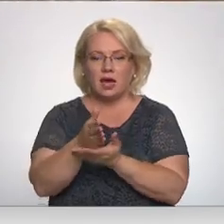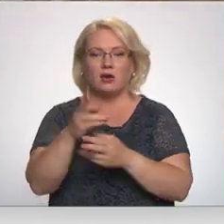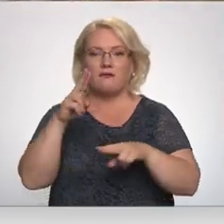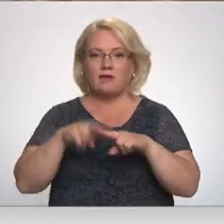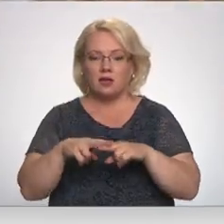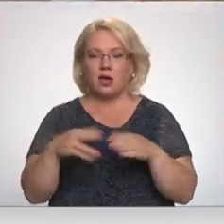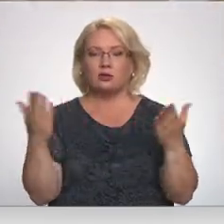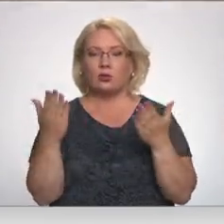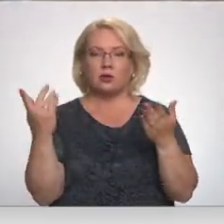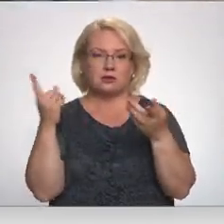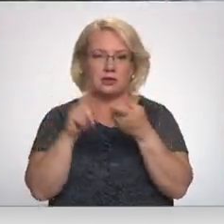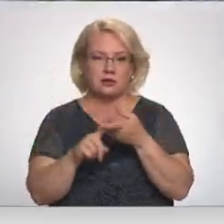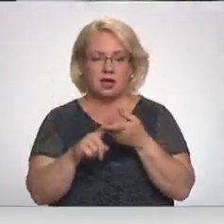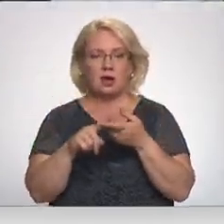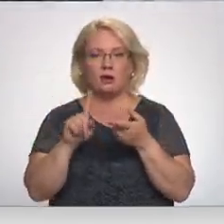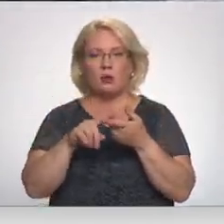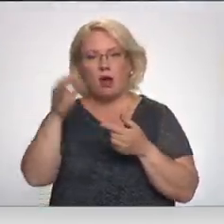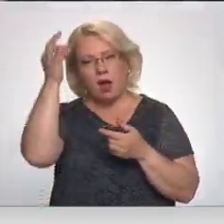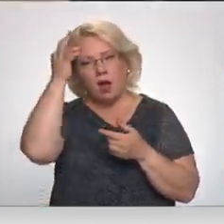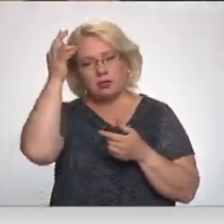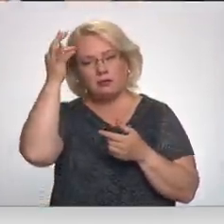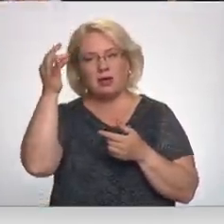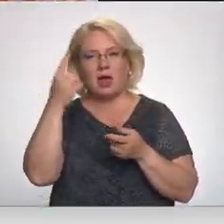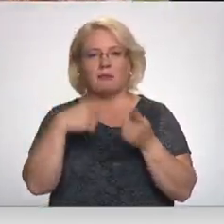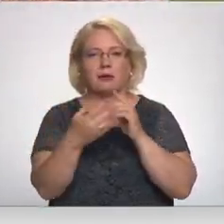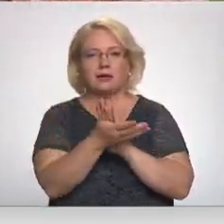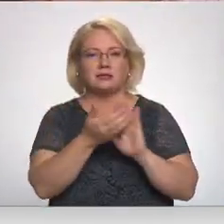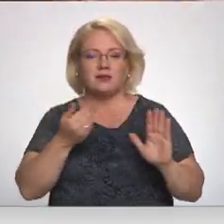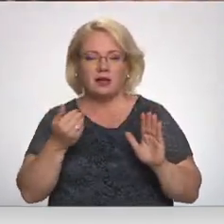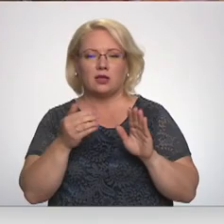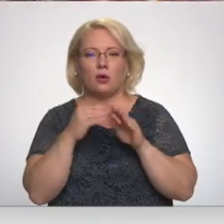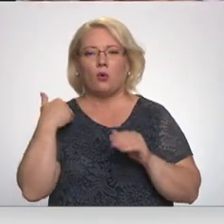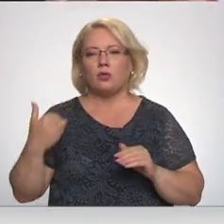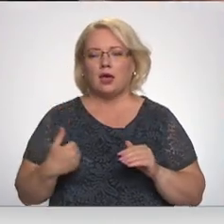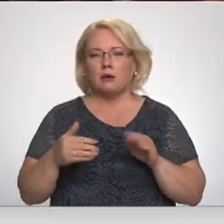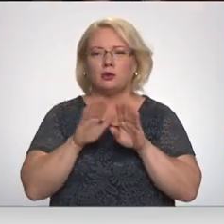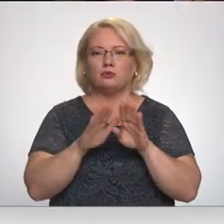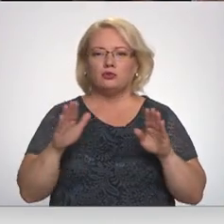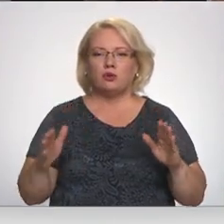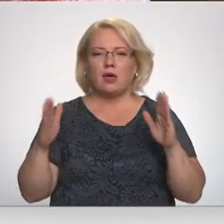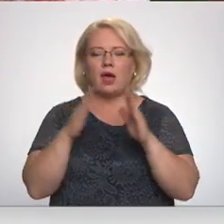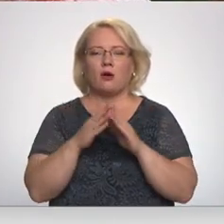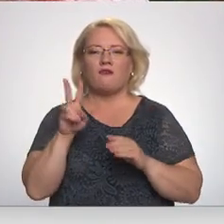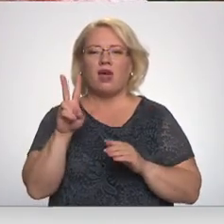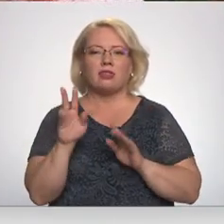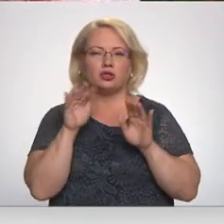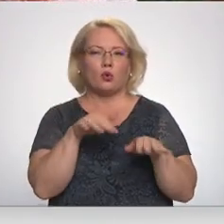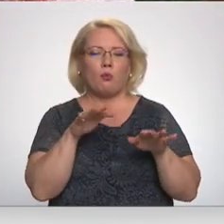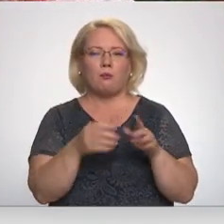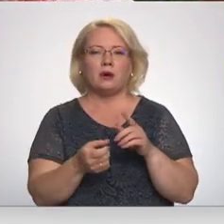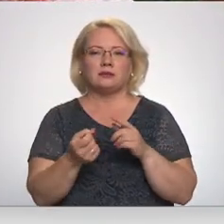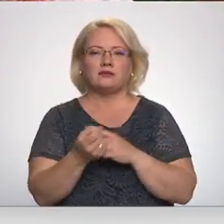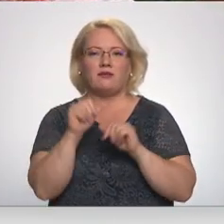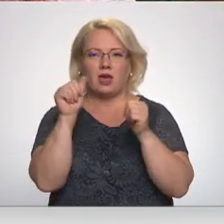kurām tās saistītas. Kad no atmiņu krājumiem izcelti Kuldīgas muzeja ēkas un Ventas Rumbas rašanās stāsti, ceļš tālāk ved